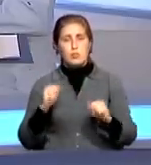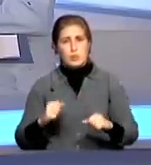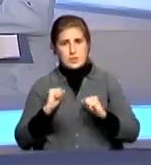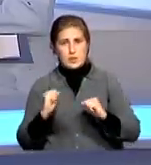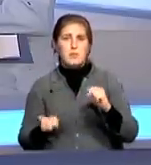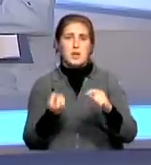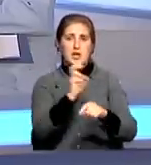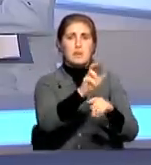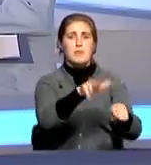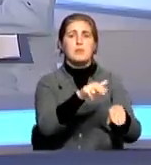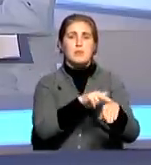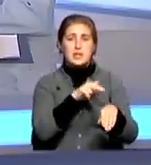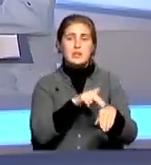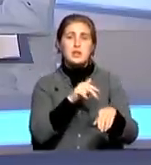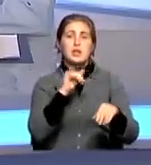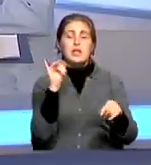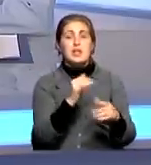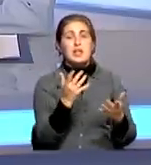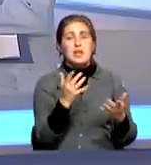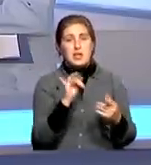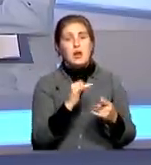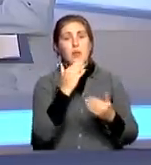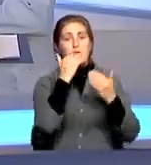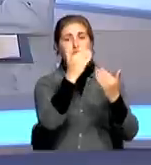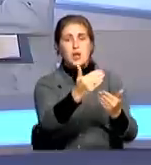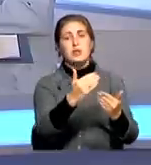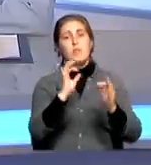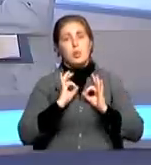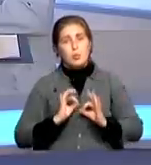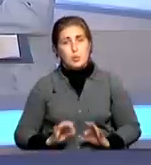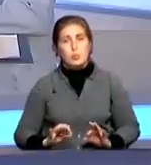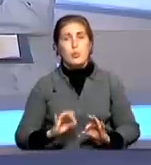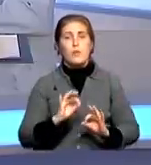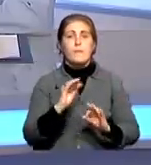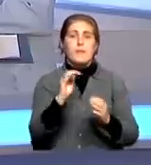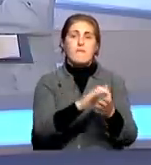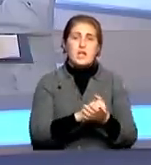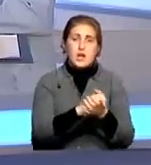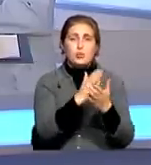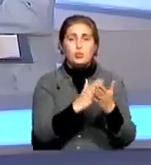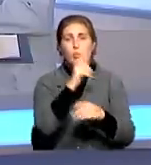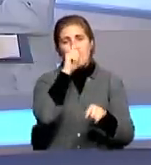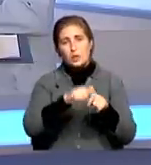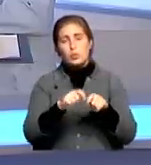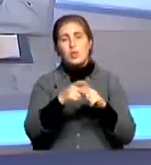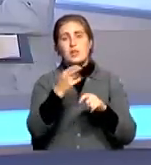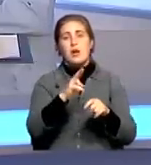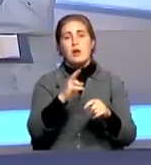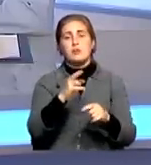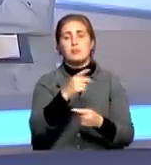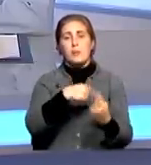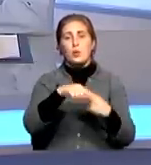отдел полиции, либо, соответственно, обращаться в прокуратуру, либо в Федеральную службу контроля за оборотом